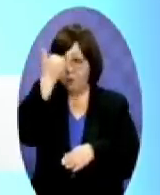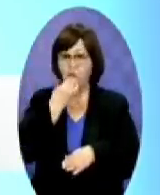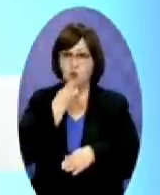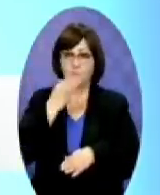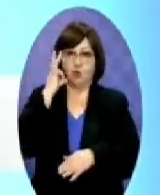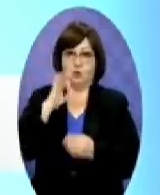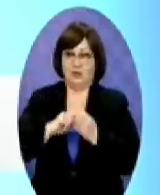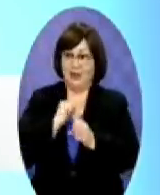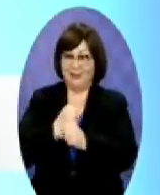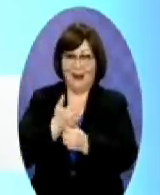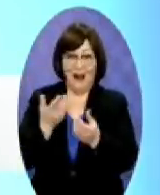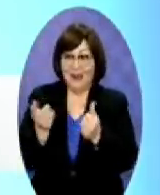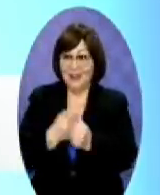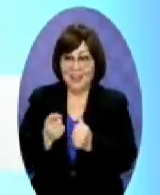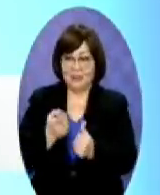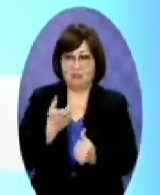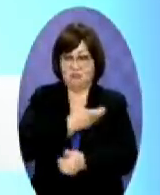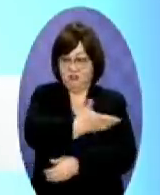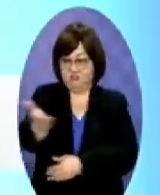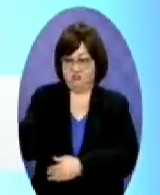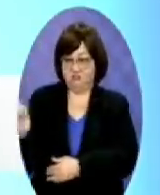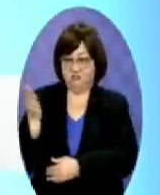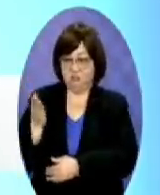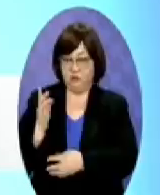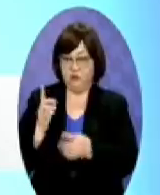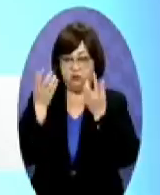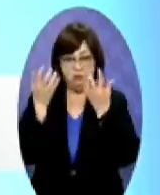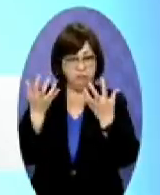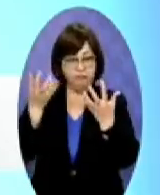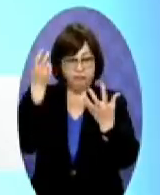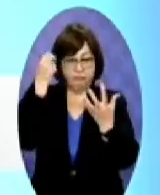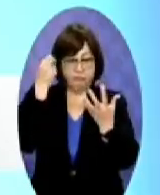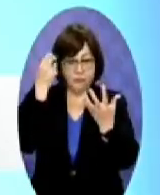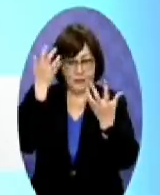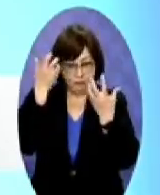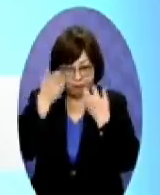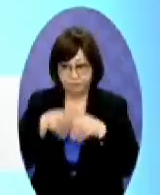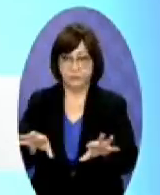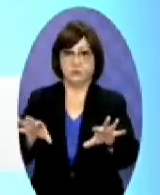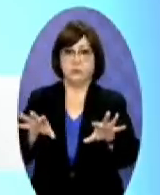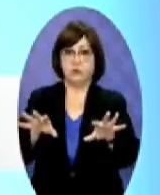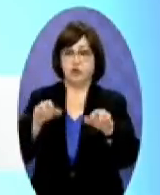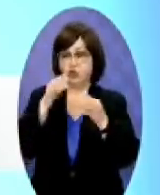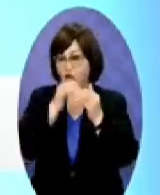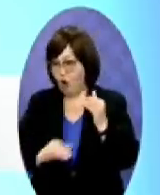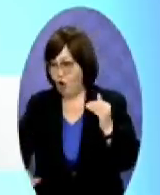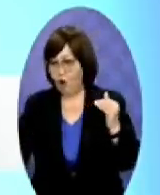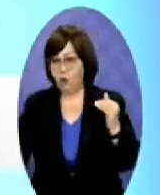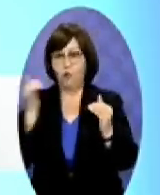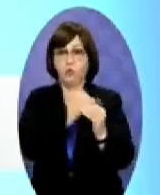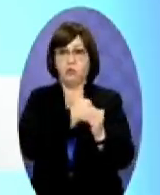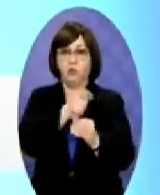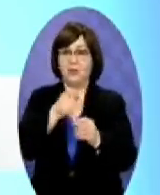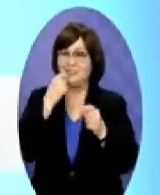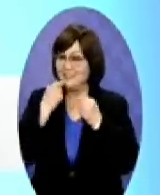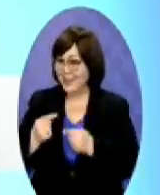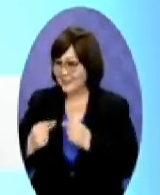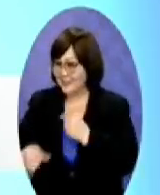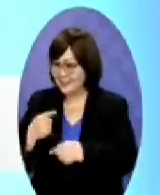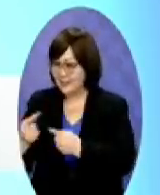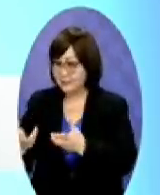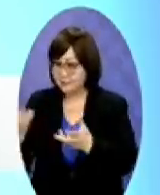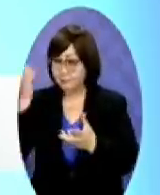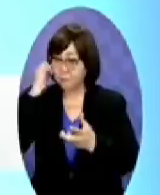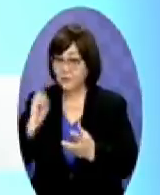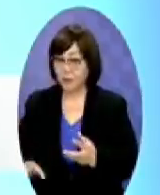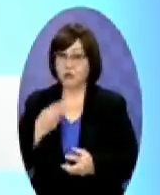шаардлагыг, улсын ерөнхий сайдын тавьж байгаа шаардлагыг орон нутагт очоод өөрийнхөө удирдлагын бүх хүмүүст яг энэ үгийг хэлээрэй. Миний энэ өгсөн өгүүлбэрийн даалгаврыг